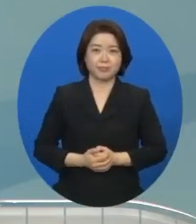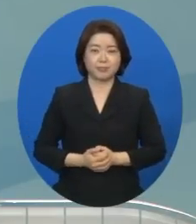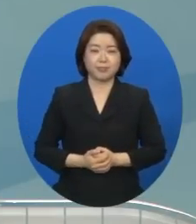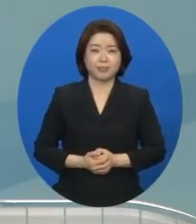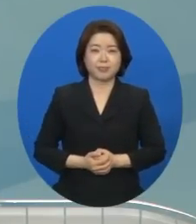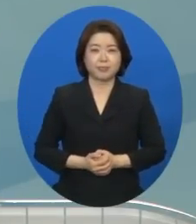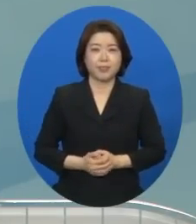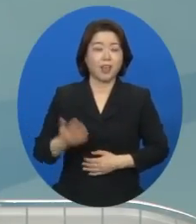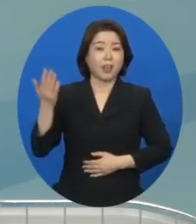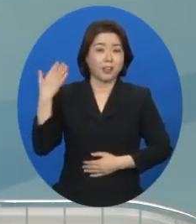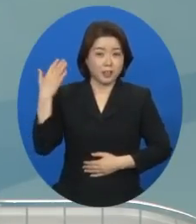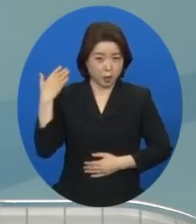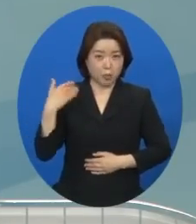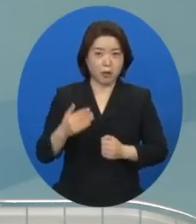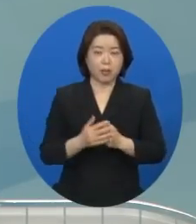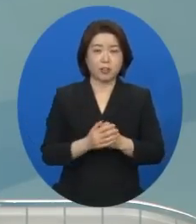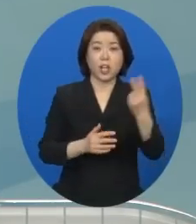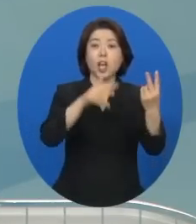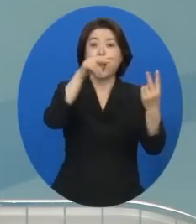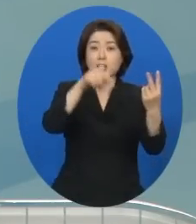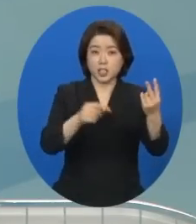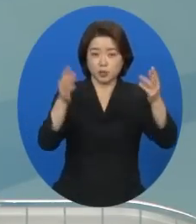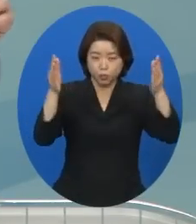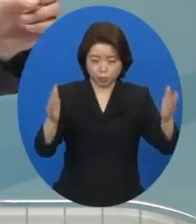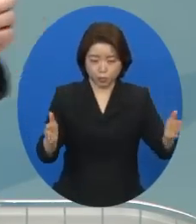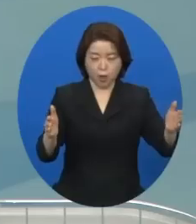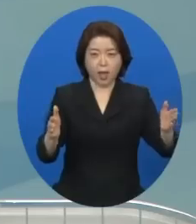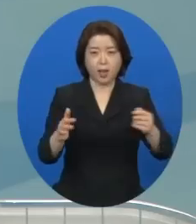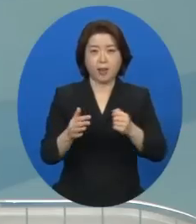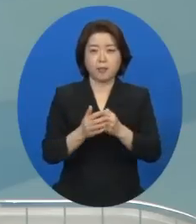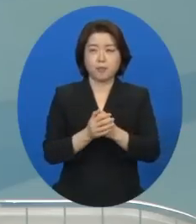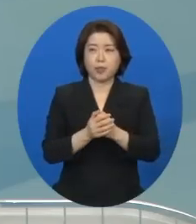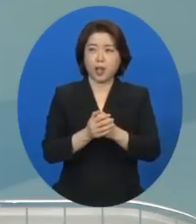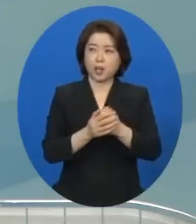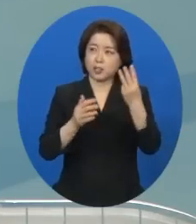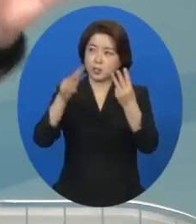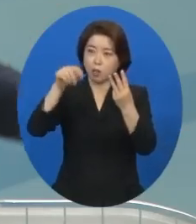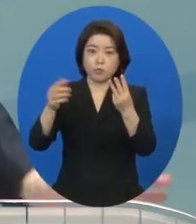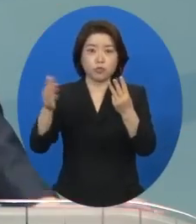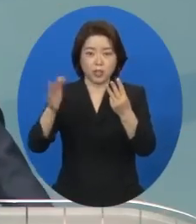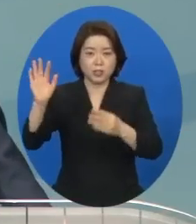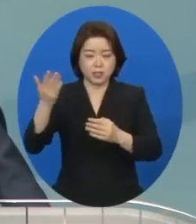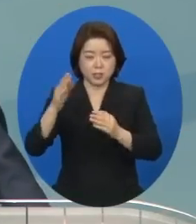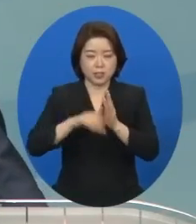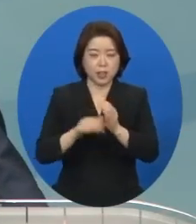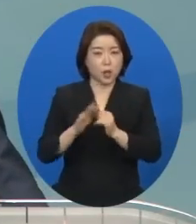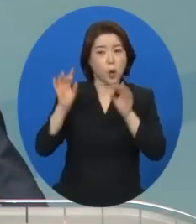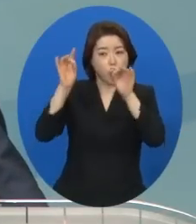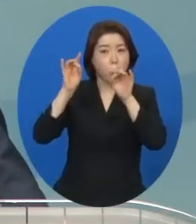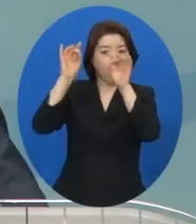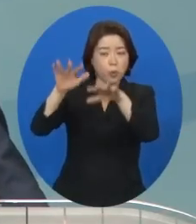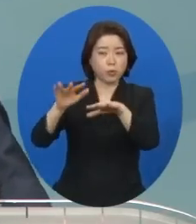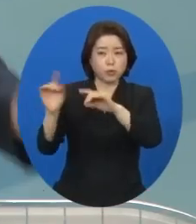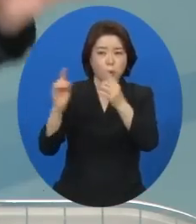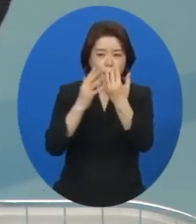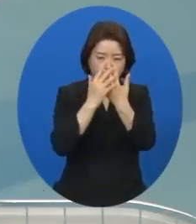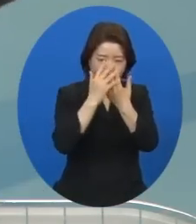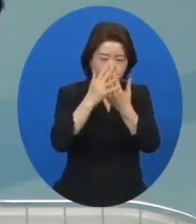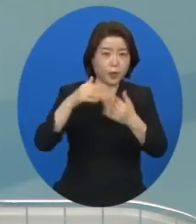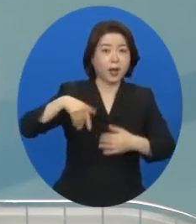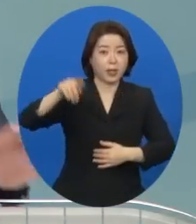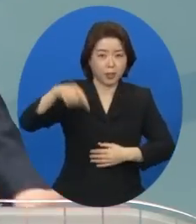저는 지난 두 주일을 지나고 석주간에 걸쳐서 호주 집회를 다녀왔어요.